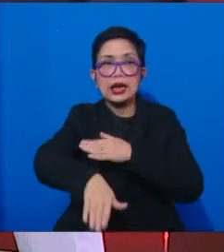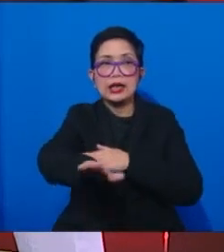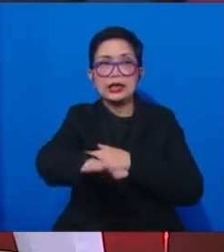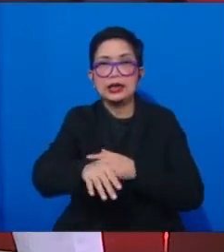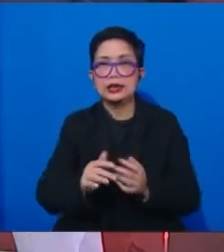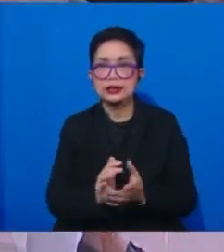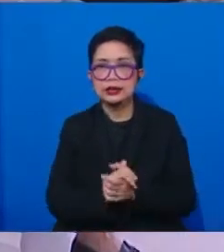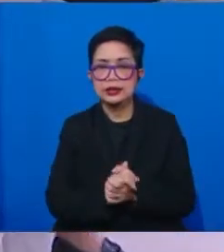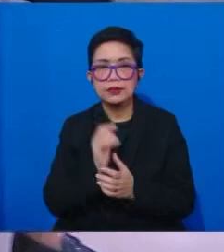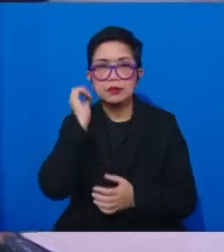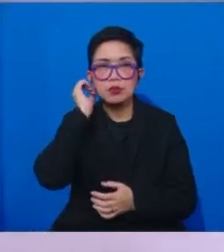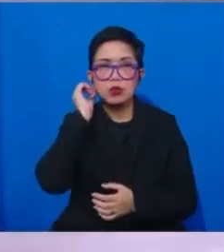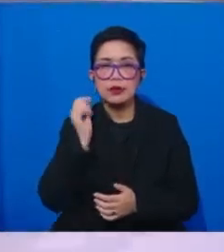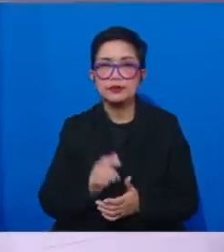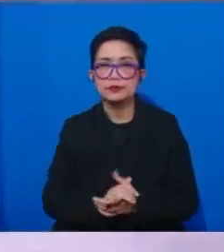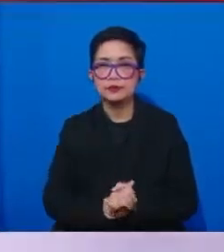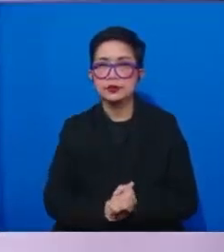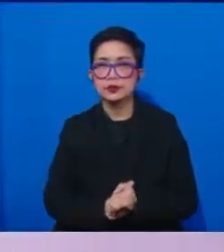berjenis kelamin betina.